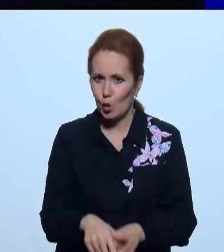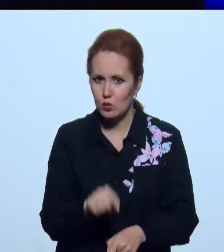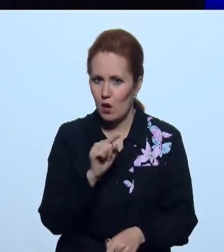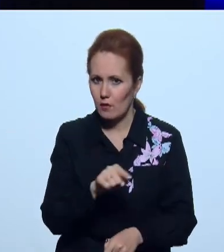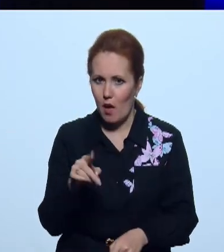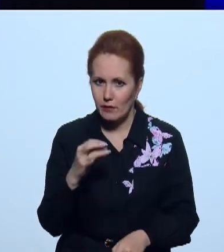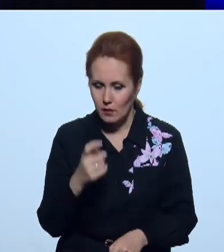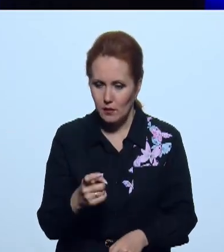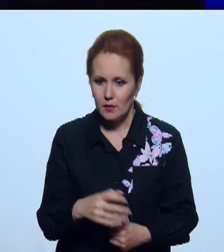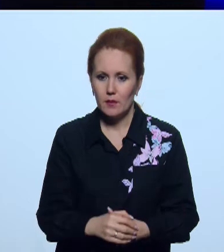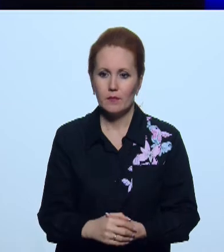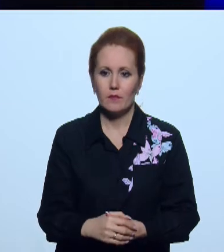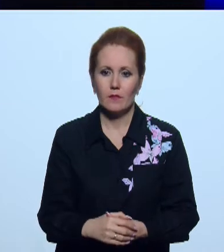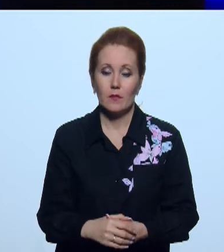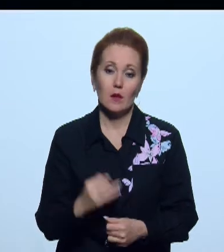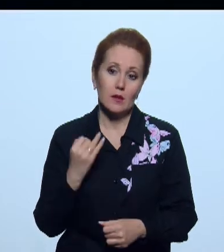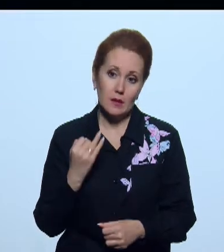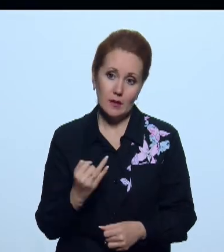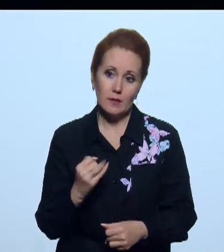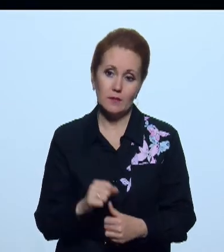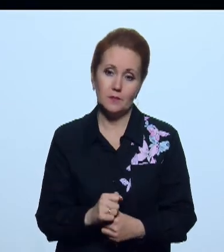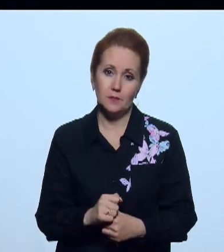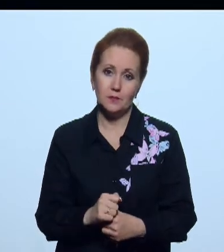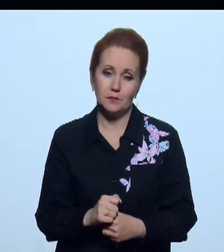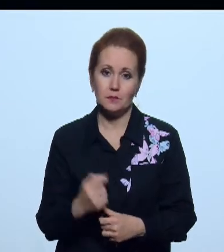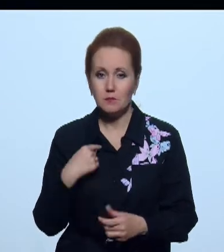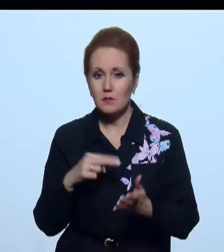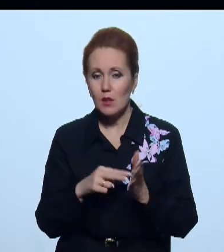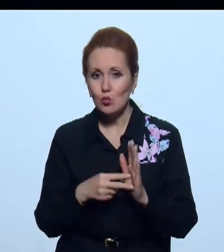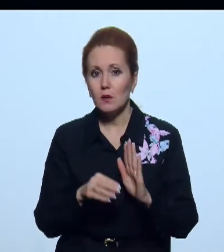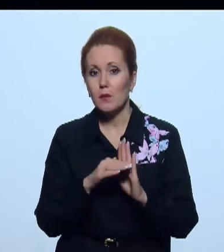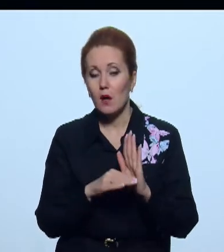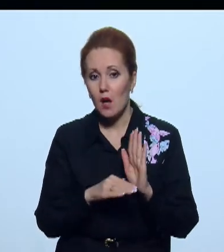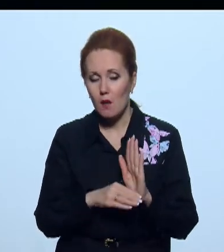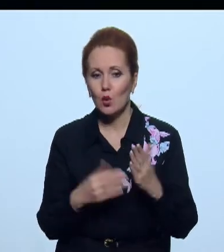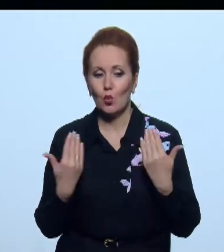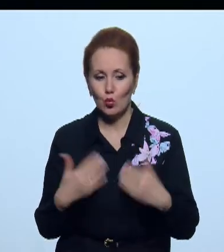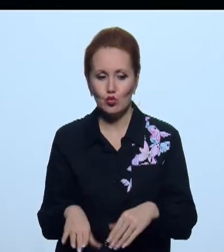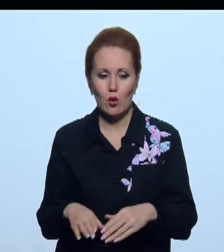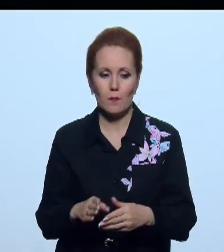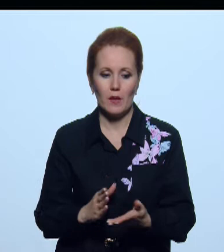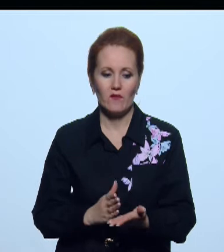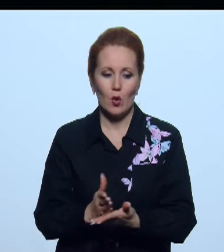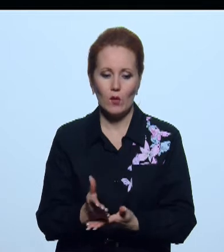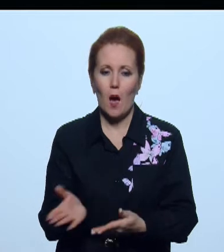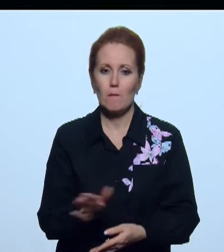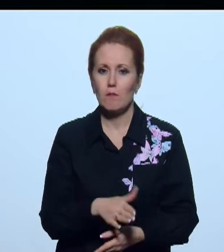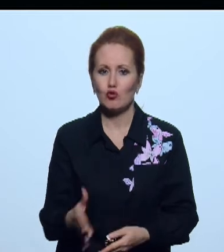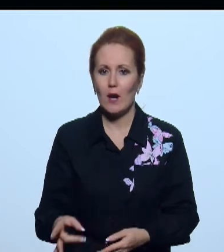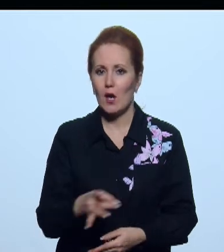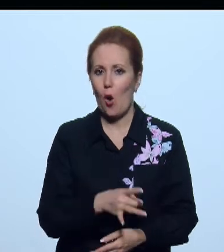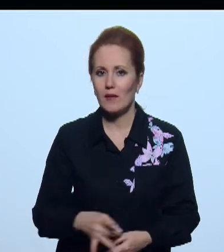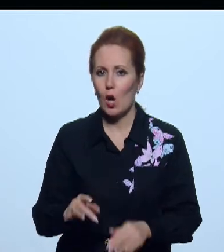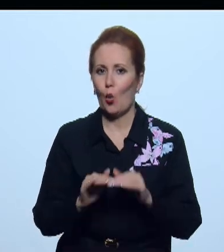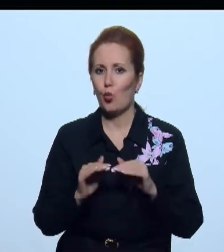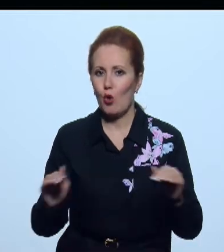ложится. И мы задумали программу, мы уже выходим на такой, на межрегиональный уровень.